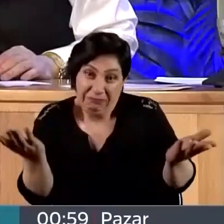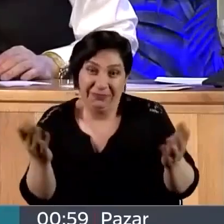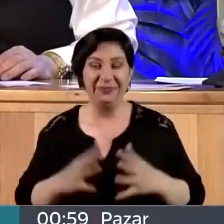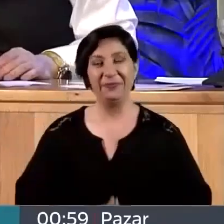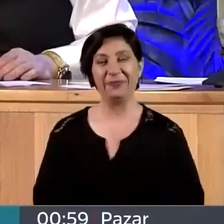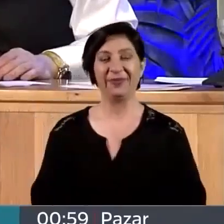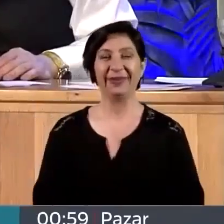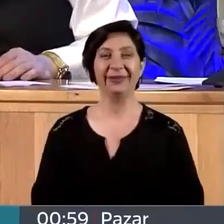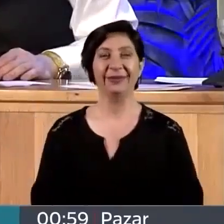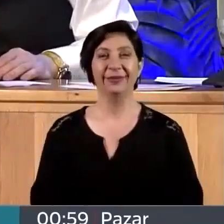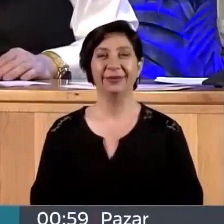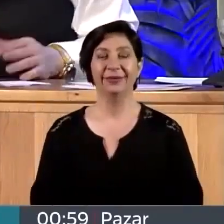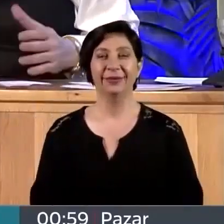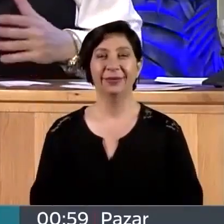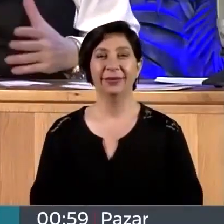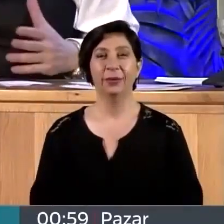Peki bu